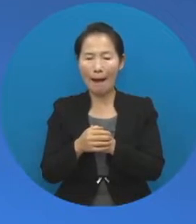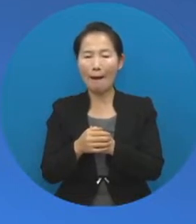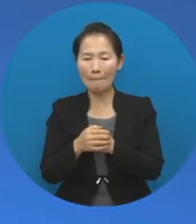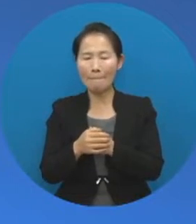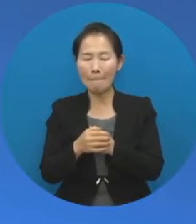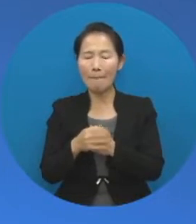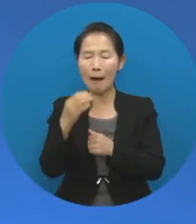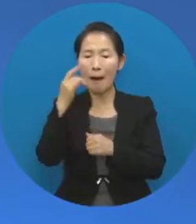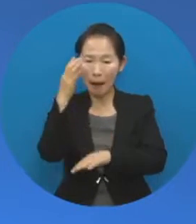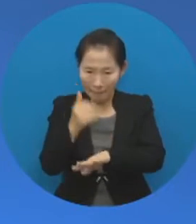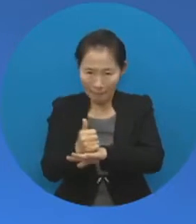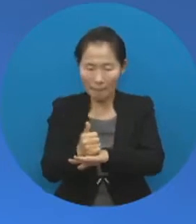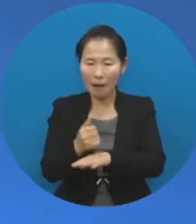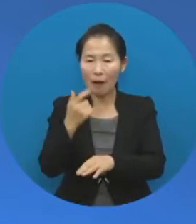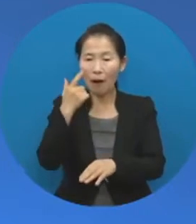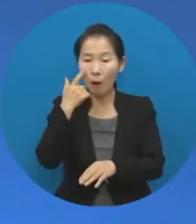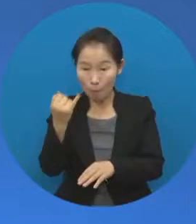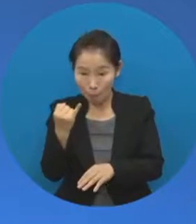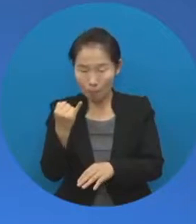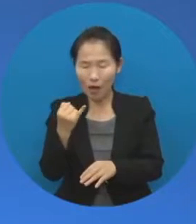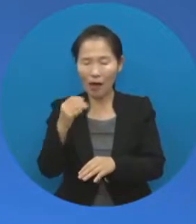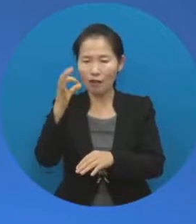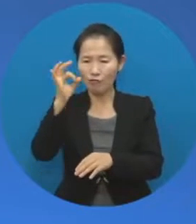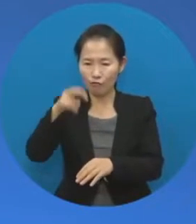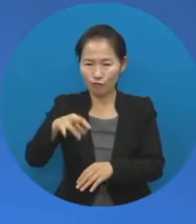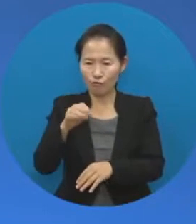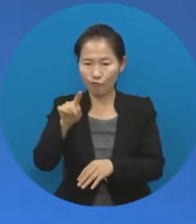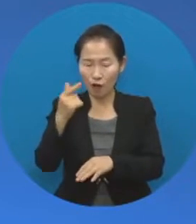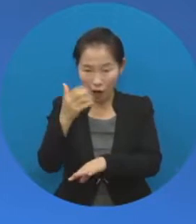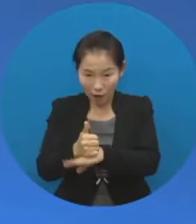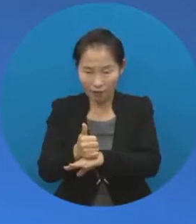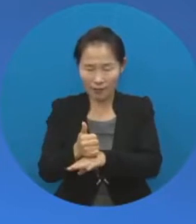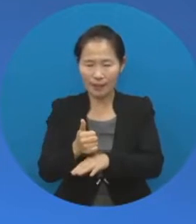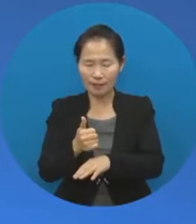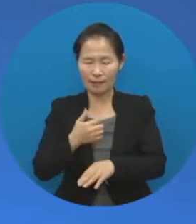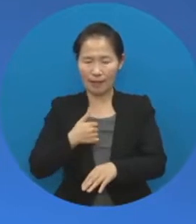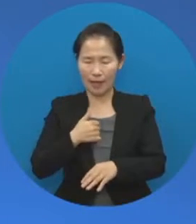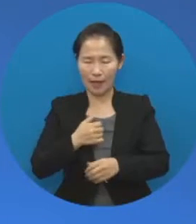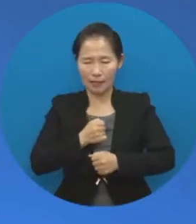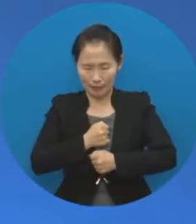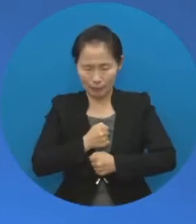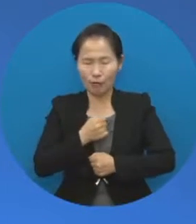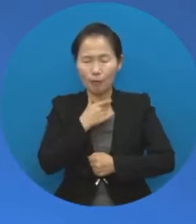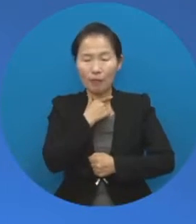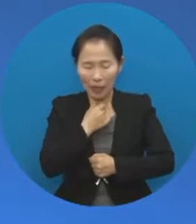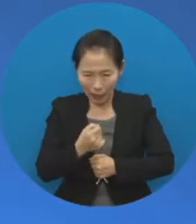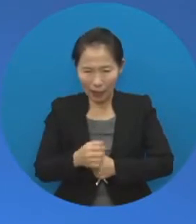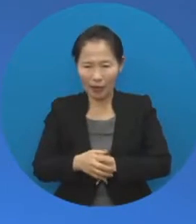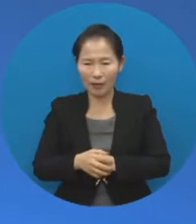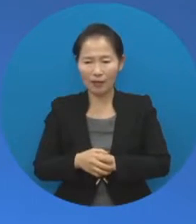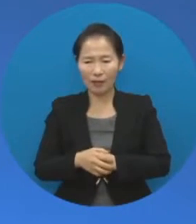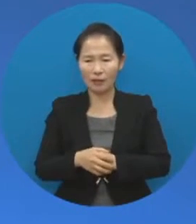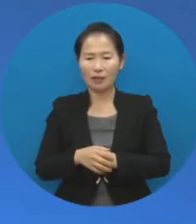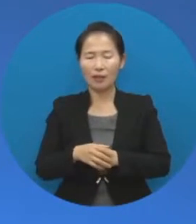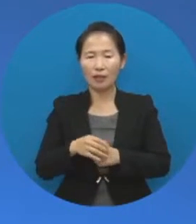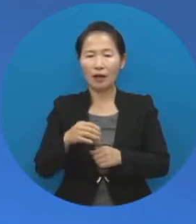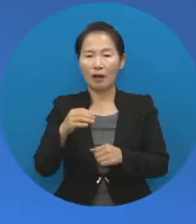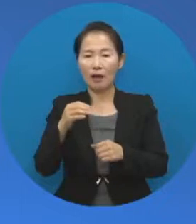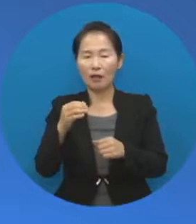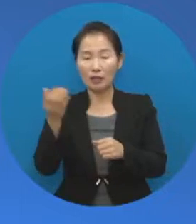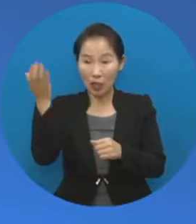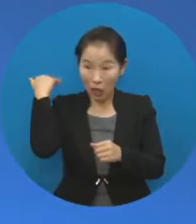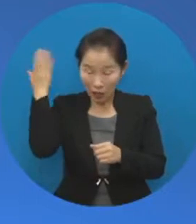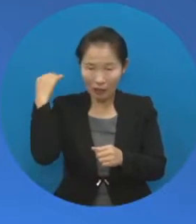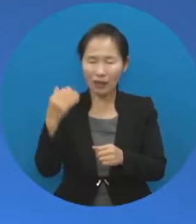지켜드려야겠다라는 생각이 들었는데요. 그래서 그렇게 엄마가 정말 수천 번, 수만 번 저에게 효진아